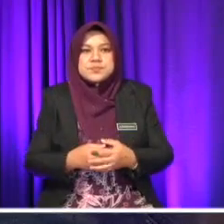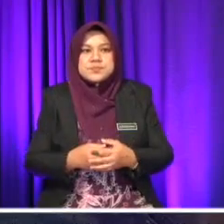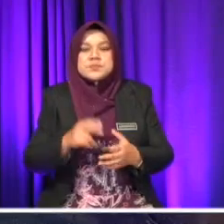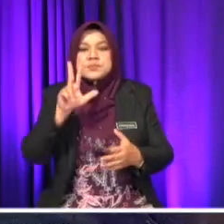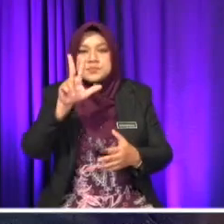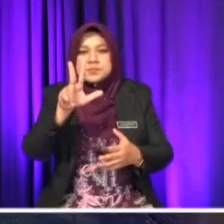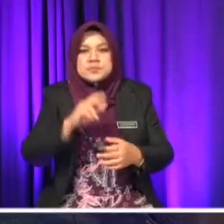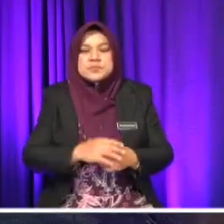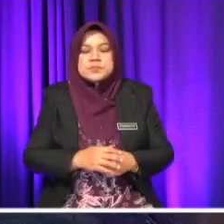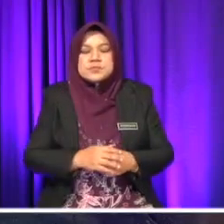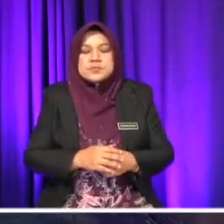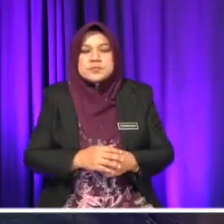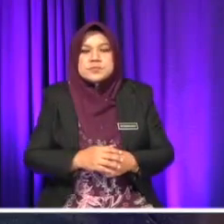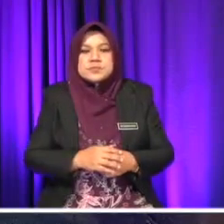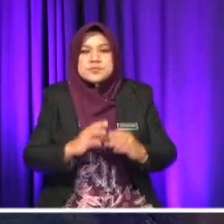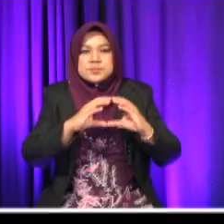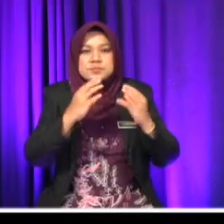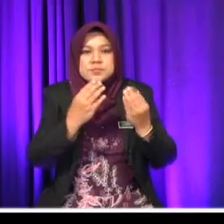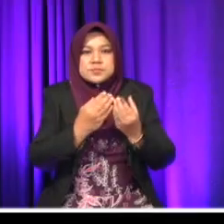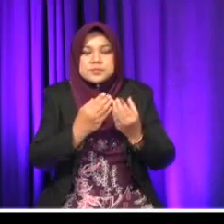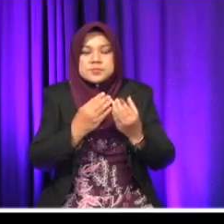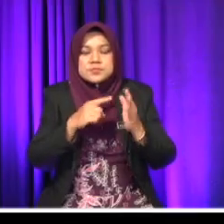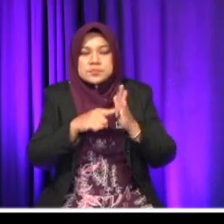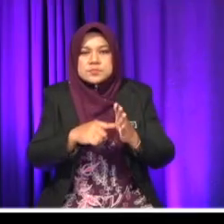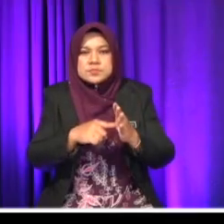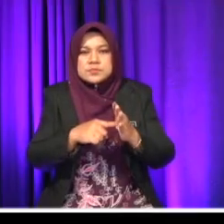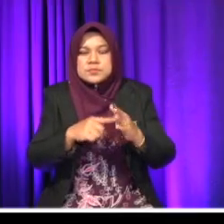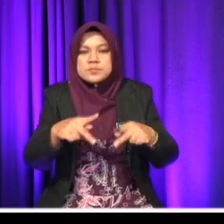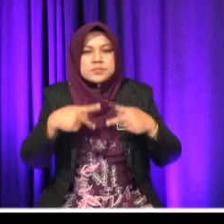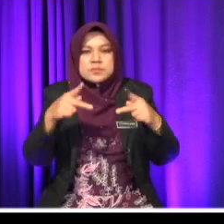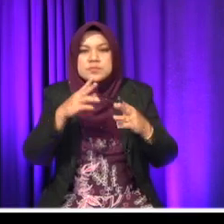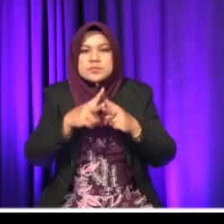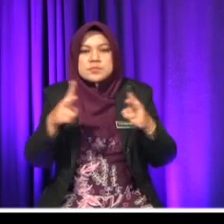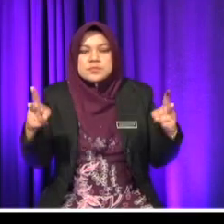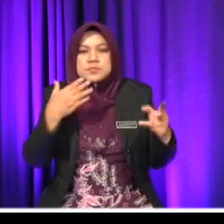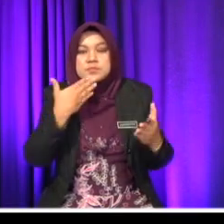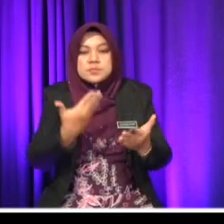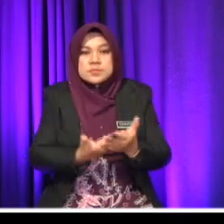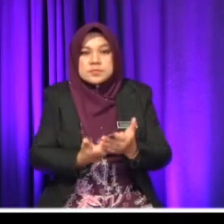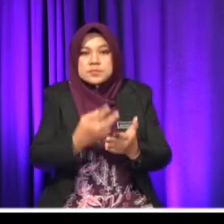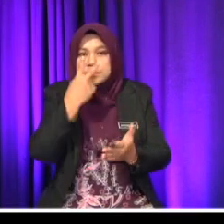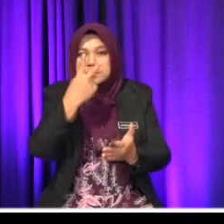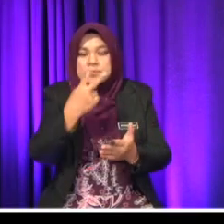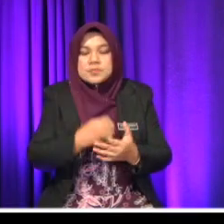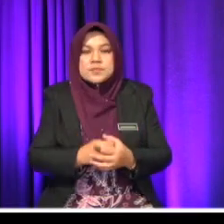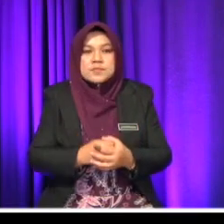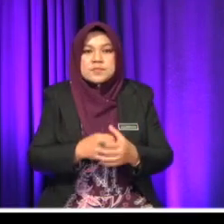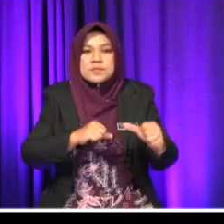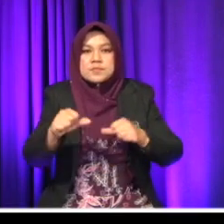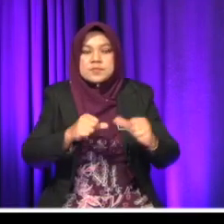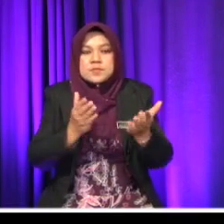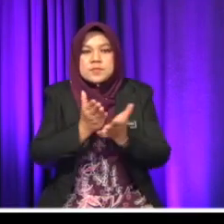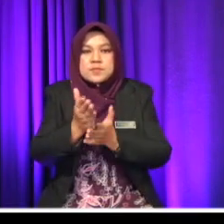3 juga dapat menunjukkan prestasi yang sangat bagus dan kita tengok untuk activity